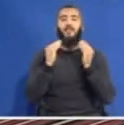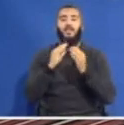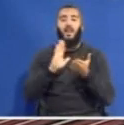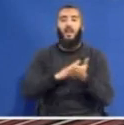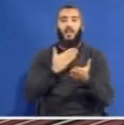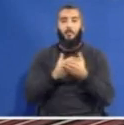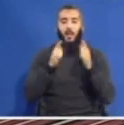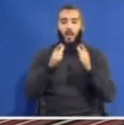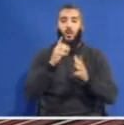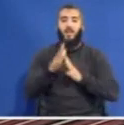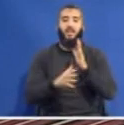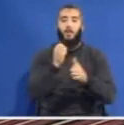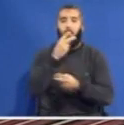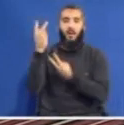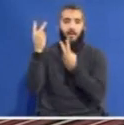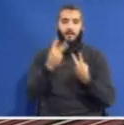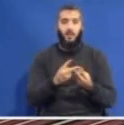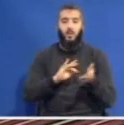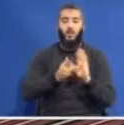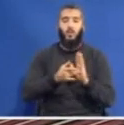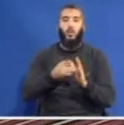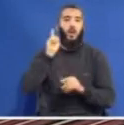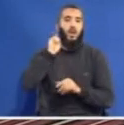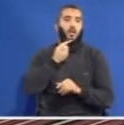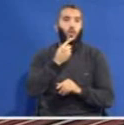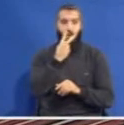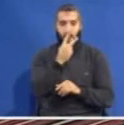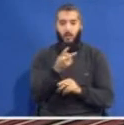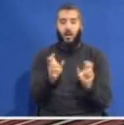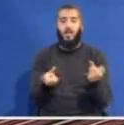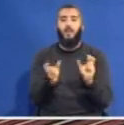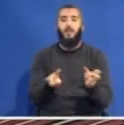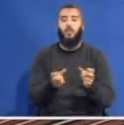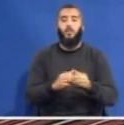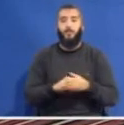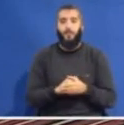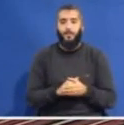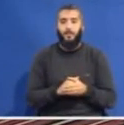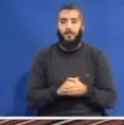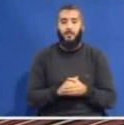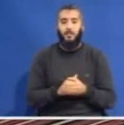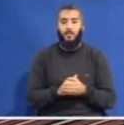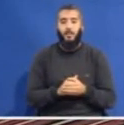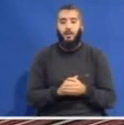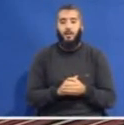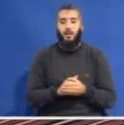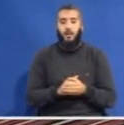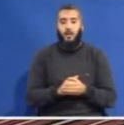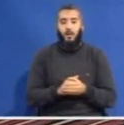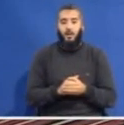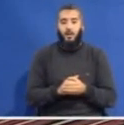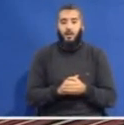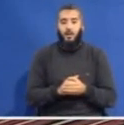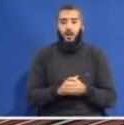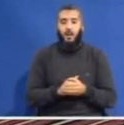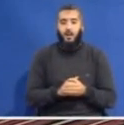بك وبكل المتابعين عبر لغة الإشارة الذين يتابعون هذا الفضاء. طبعا لما